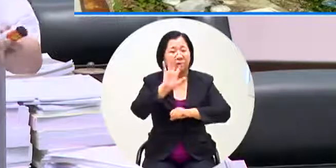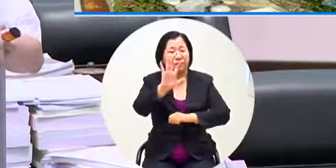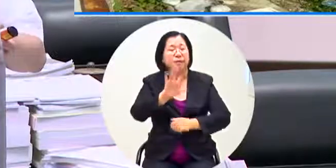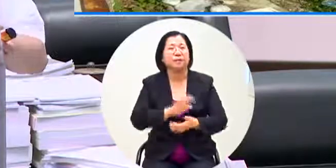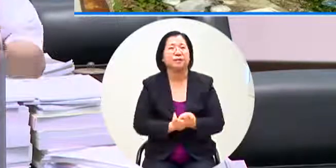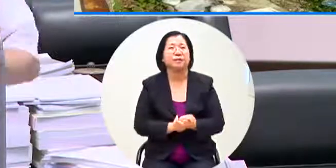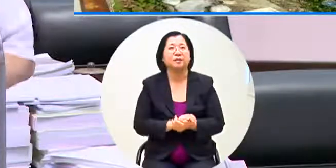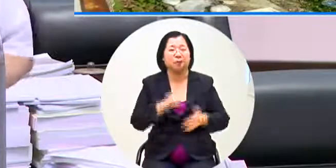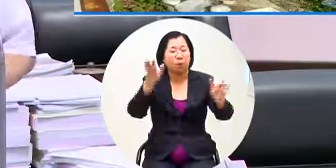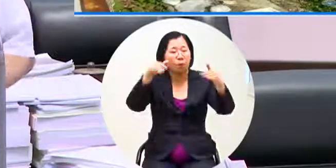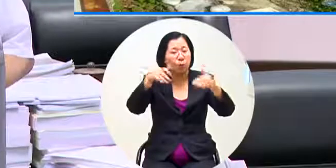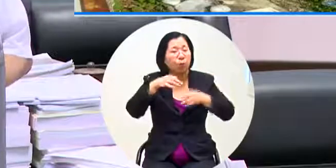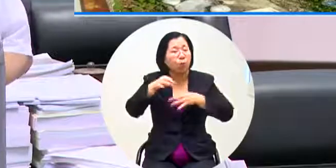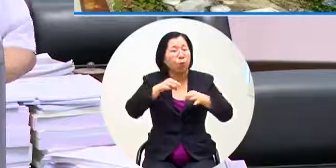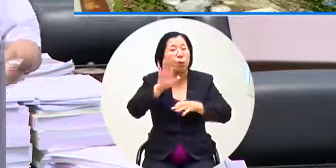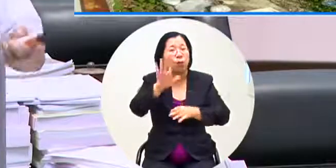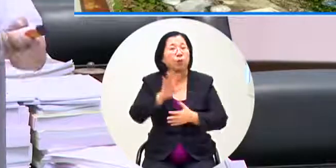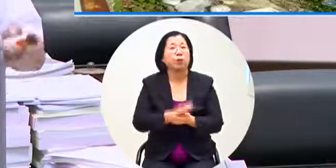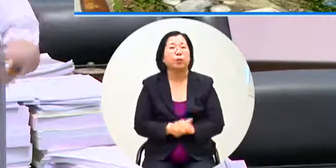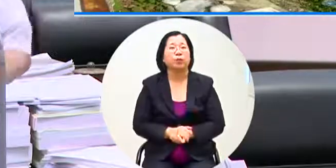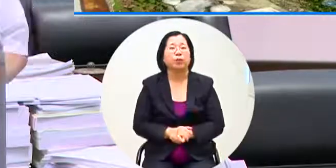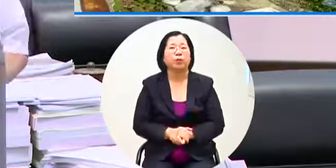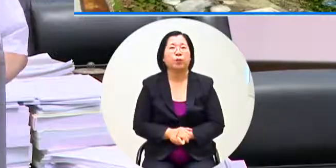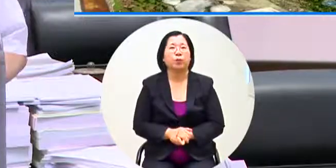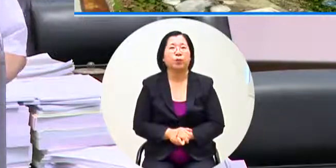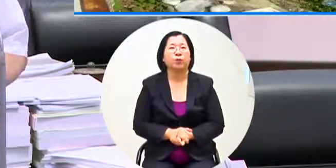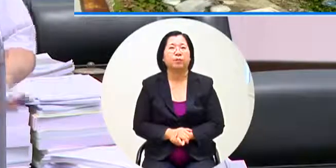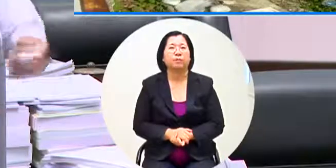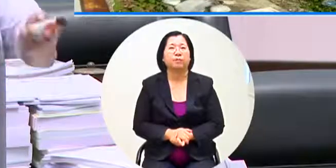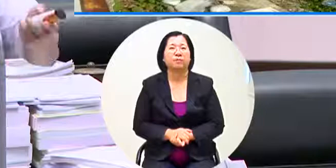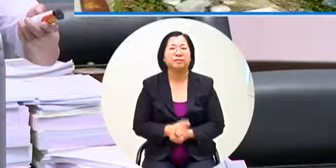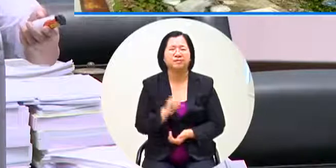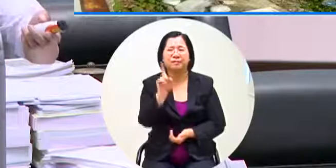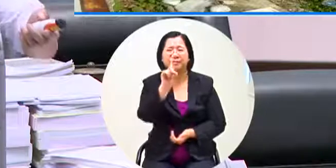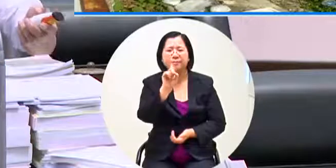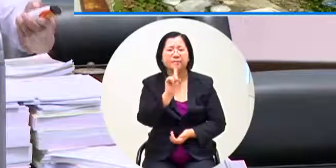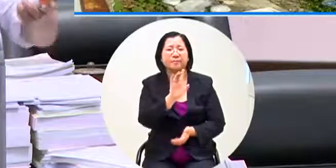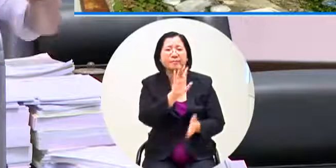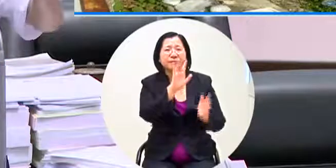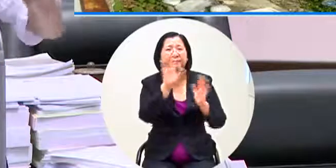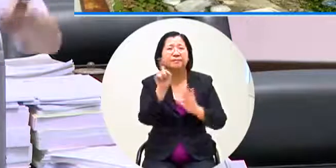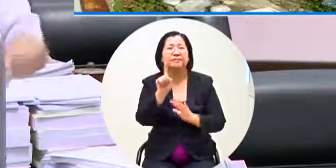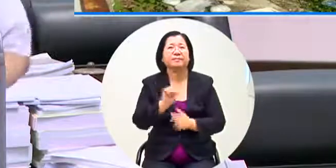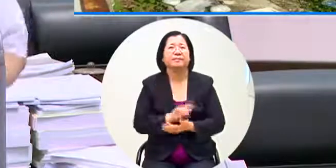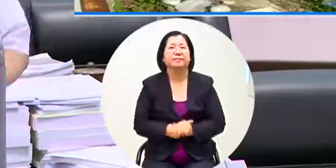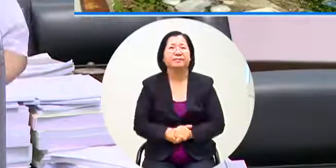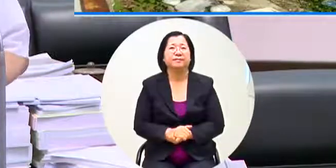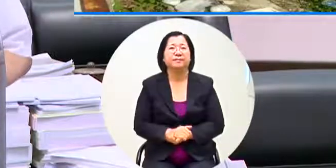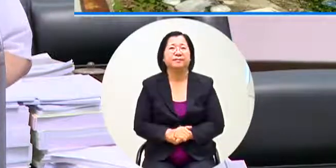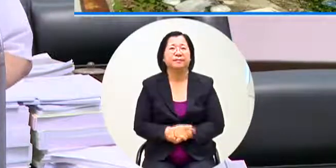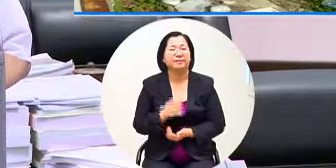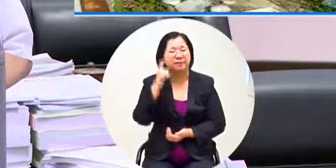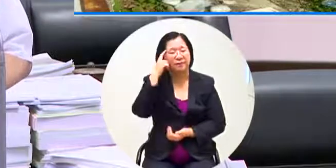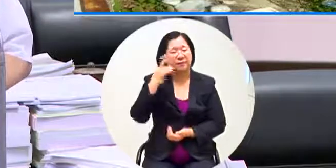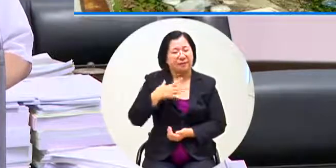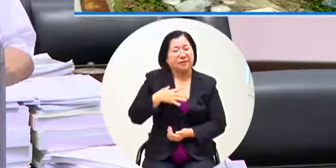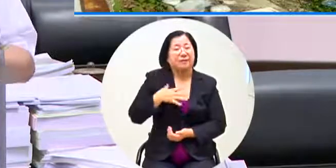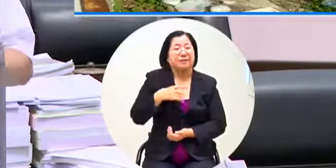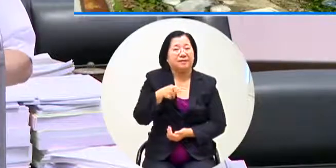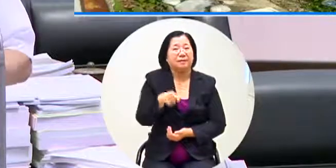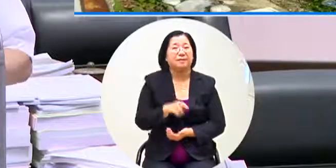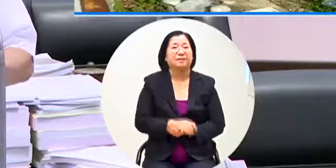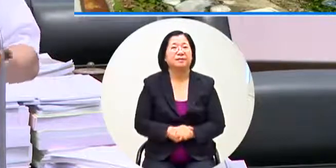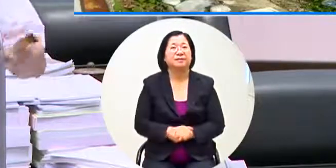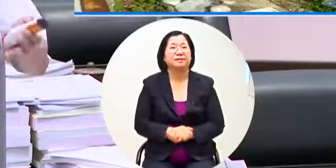是什么性质吼、哦？你这个部分我是想要了解一下，我想要了解一下，你是毋是含即个前公